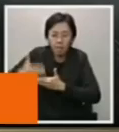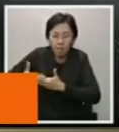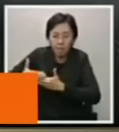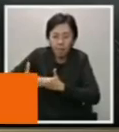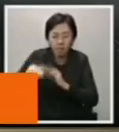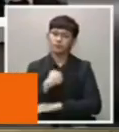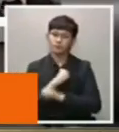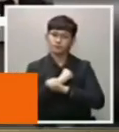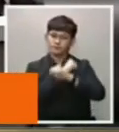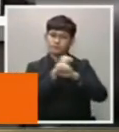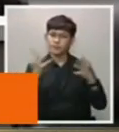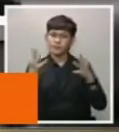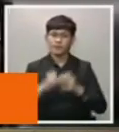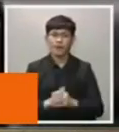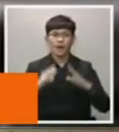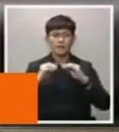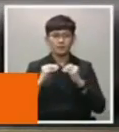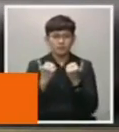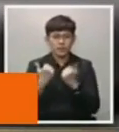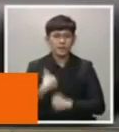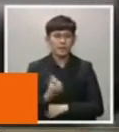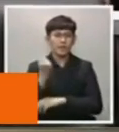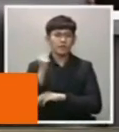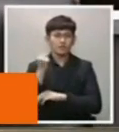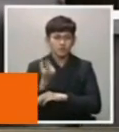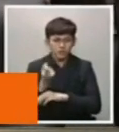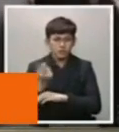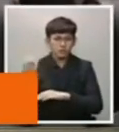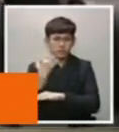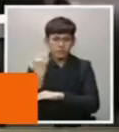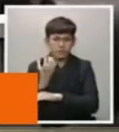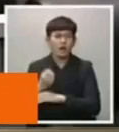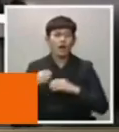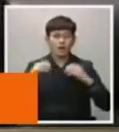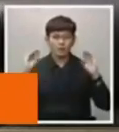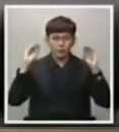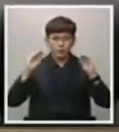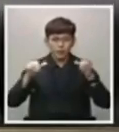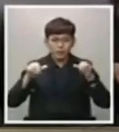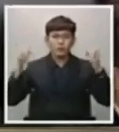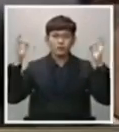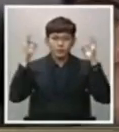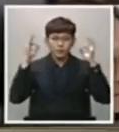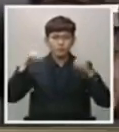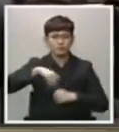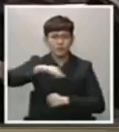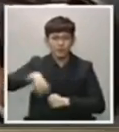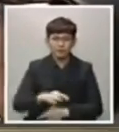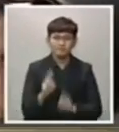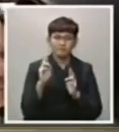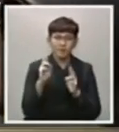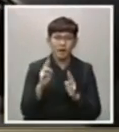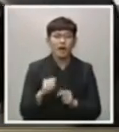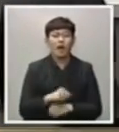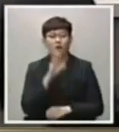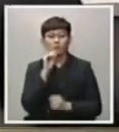คนไม่ยอมรับกระบวนการยุติธรรมพร้อมกับยืนยันการเข้าสู่ตำแหน่งด้วยเสียงสนับสนุนจากส.ส.มากกว่า250เสียงโดย